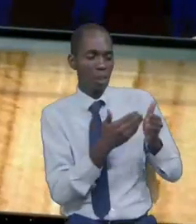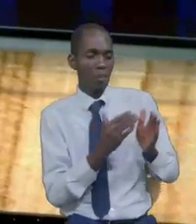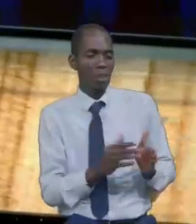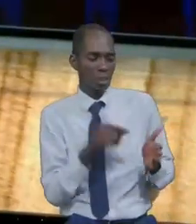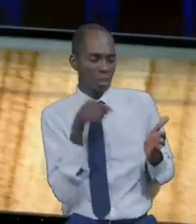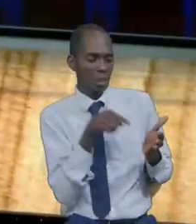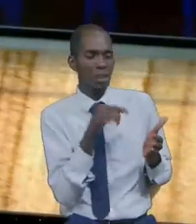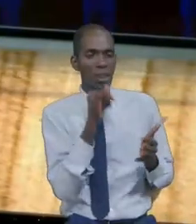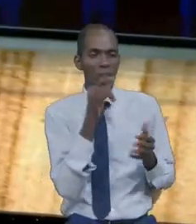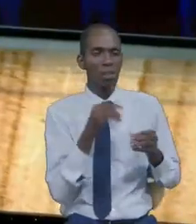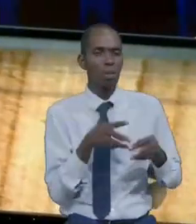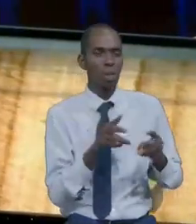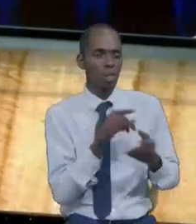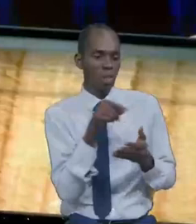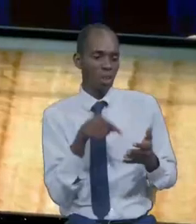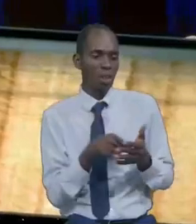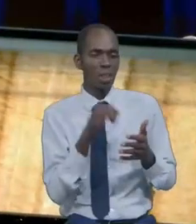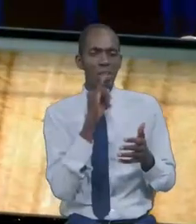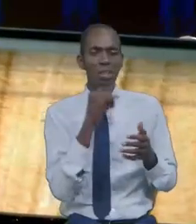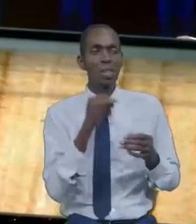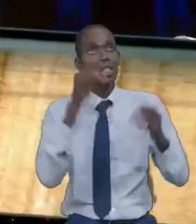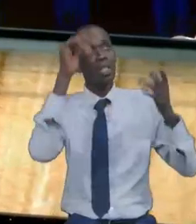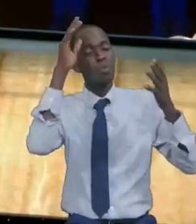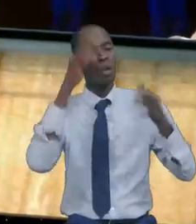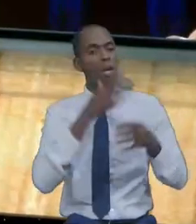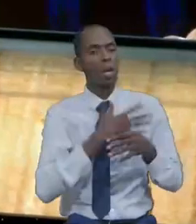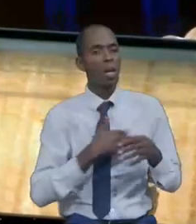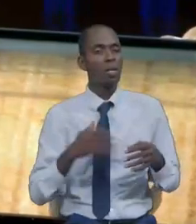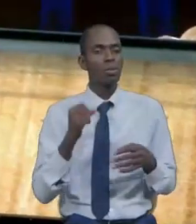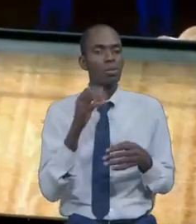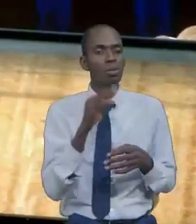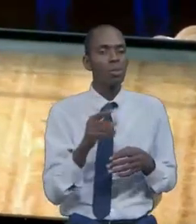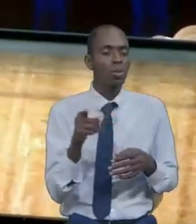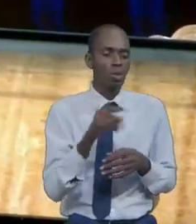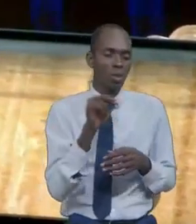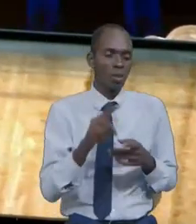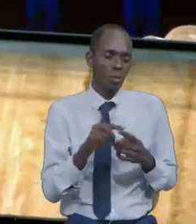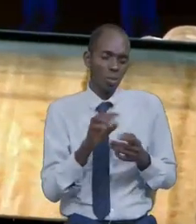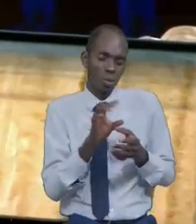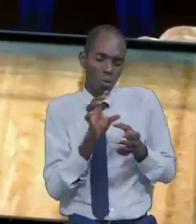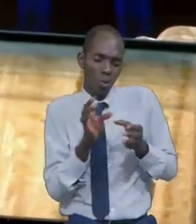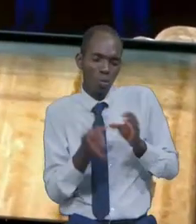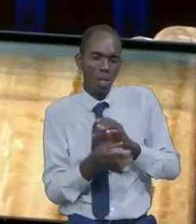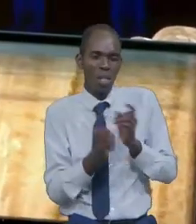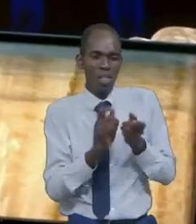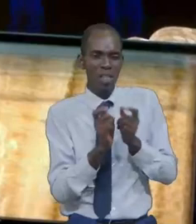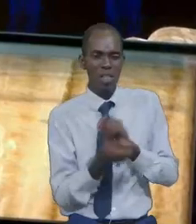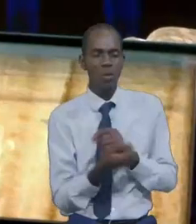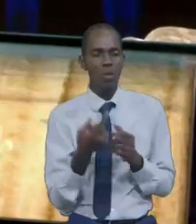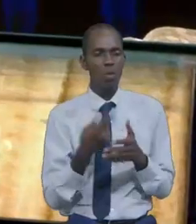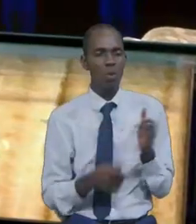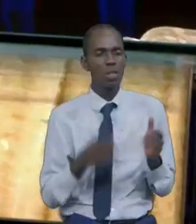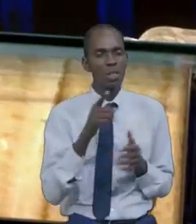voie, voici l'attente. Donc, il doit couvrir, colorier ce qu'il dit